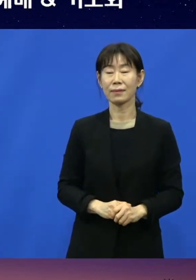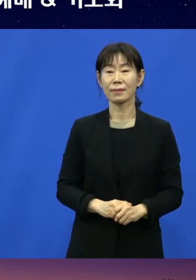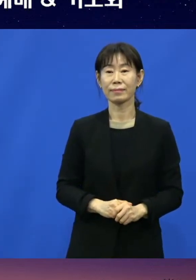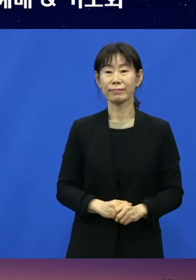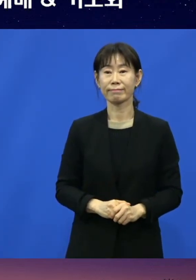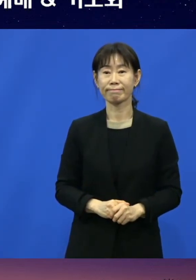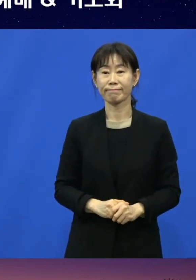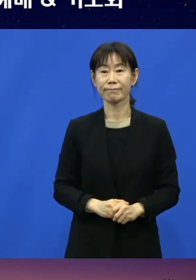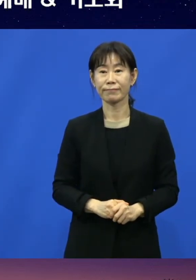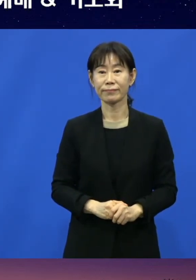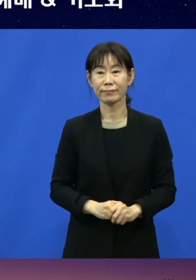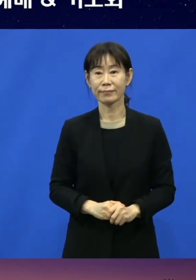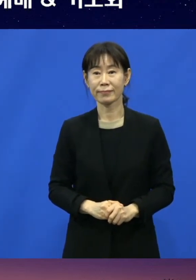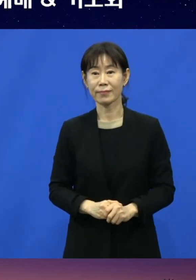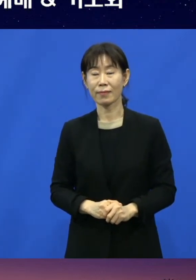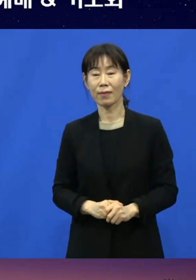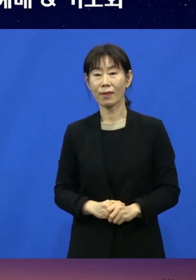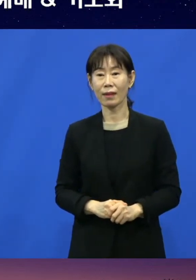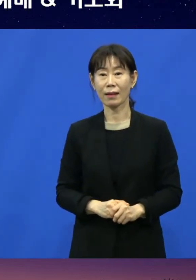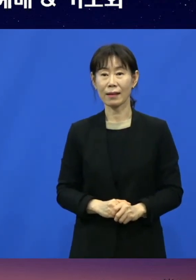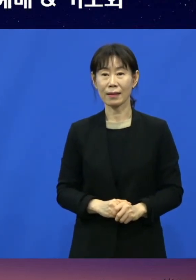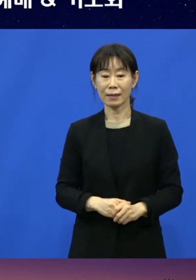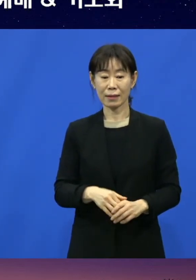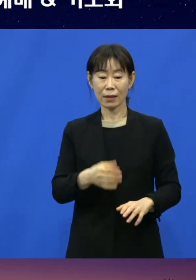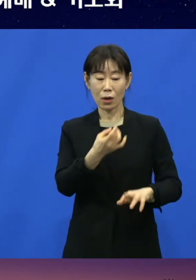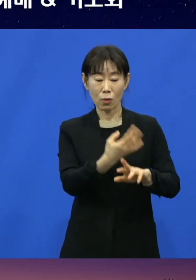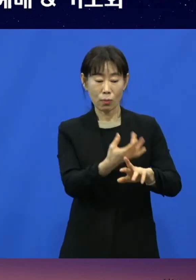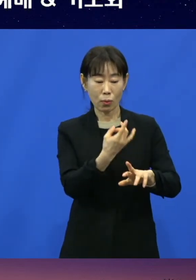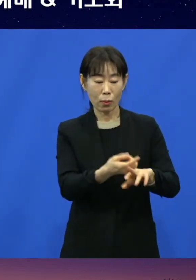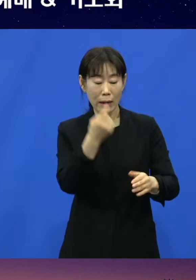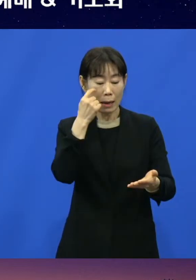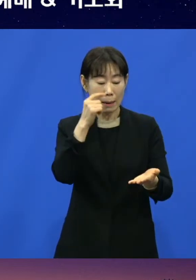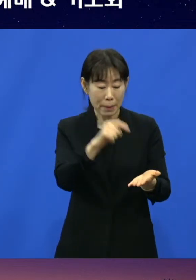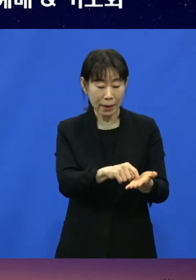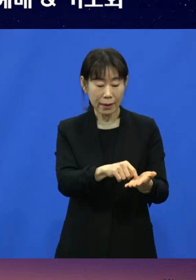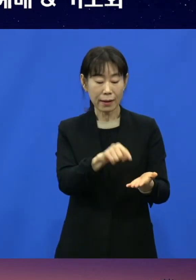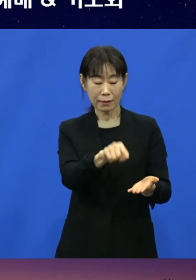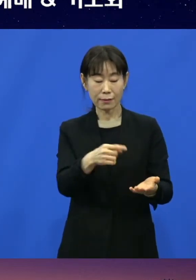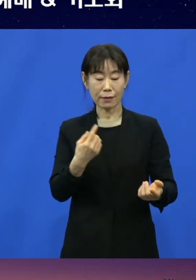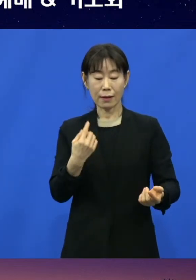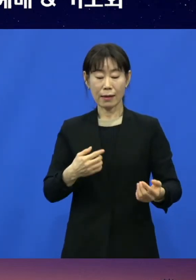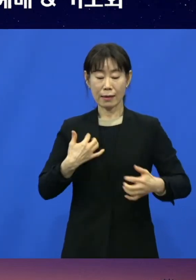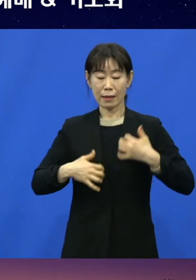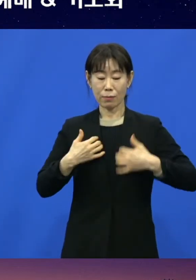그 기쁨을 억누를 만한 게 없다는 거예요. 죽을 일이 있어도 낙심하지 않는 것은